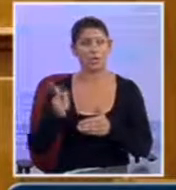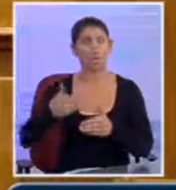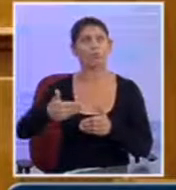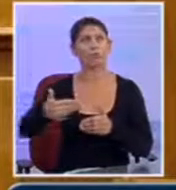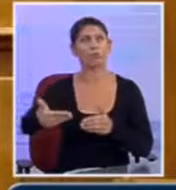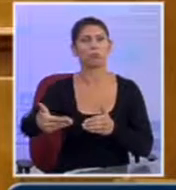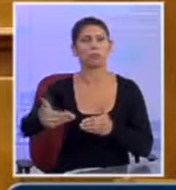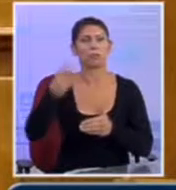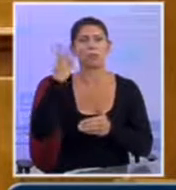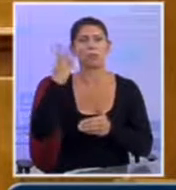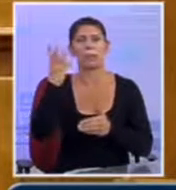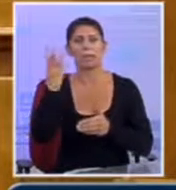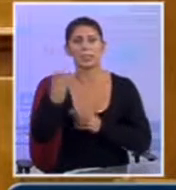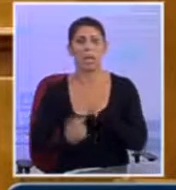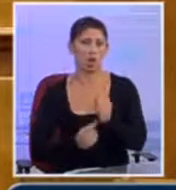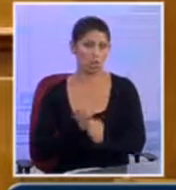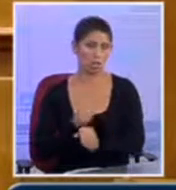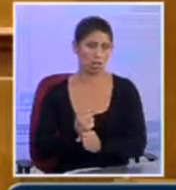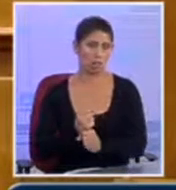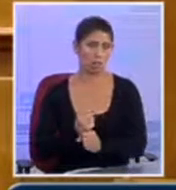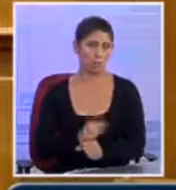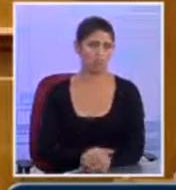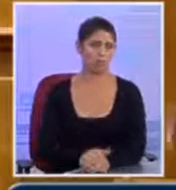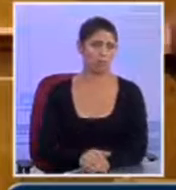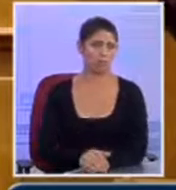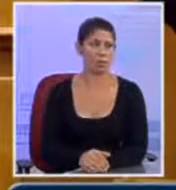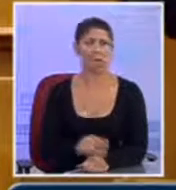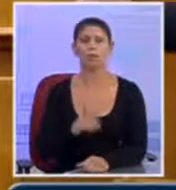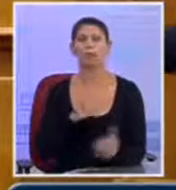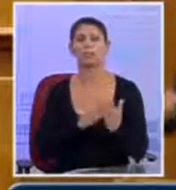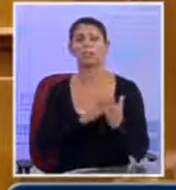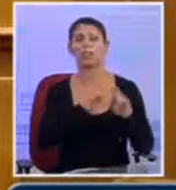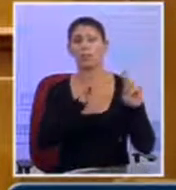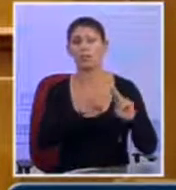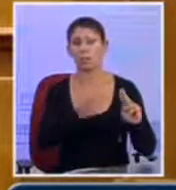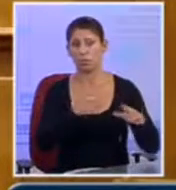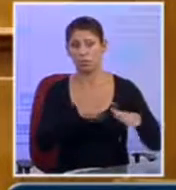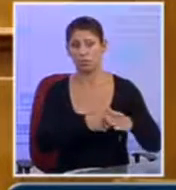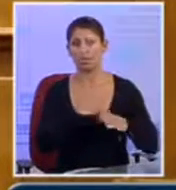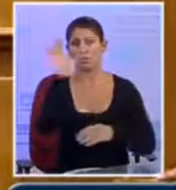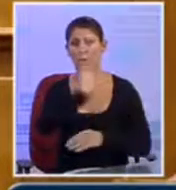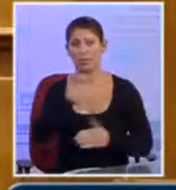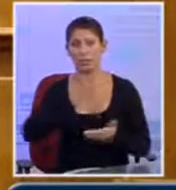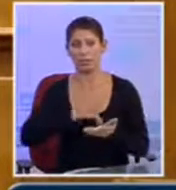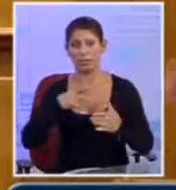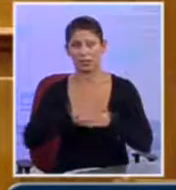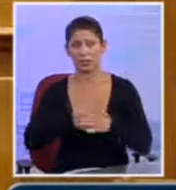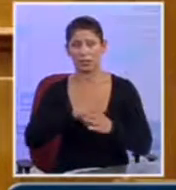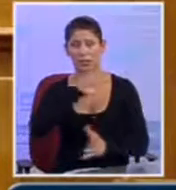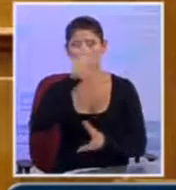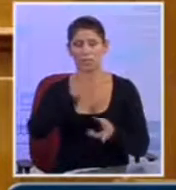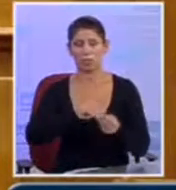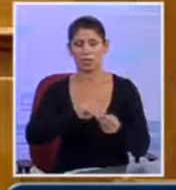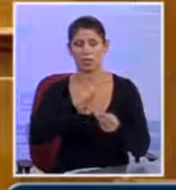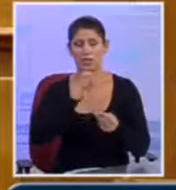επόμενα 3 με 4 χρόνια προς το Διεθνές Νομισματικό Ταμείο και την Ευρωπαϊκή Κεντρική Τράπεζα, 48 δις και